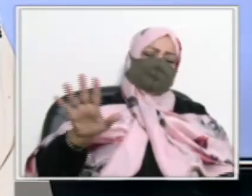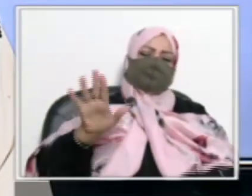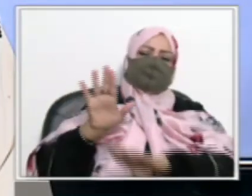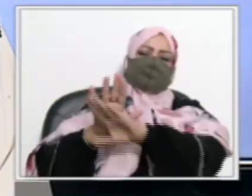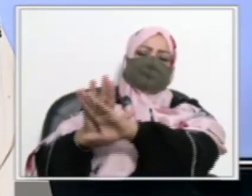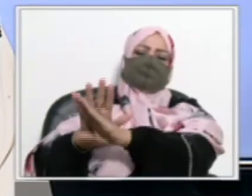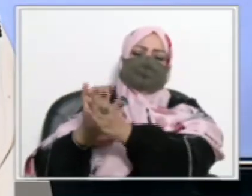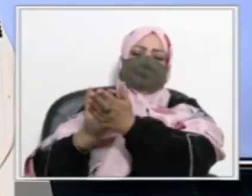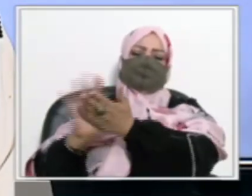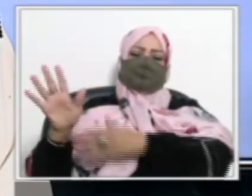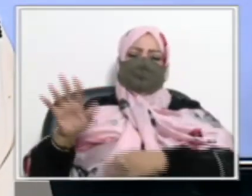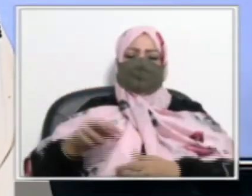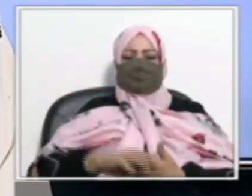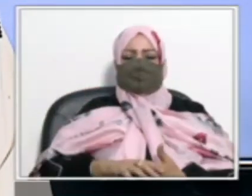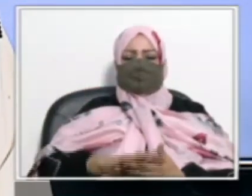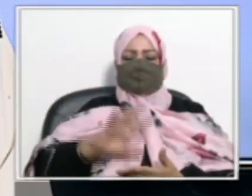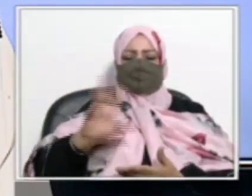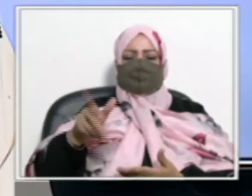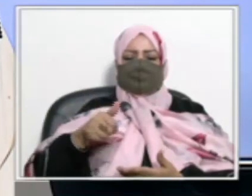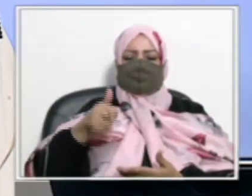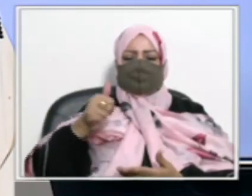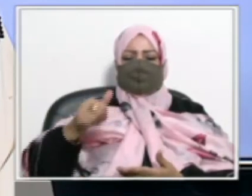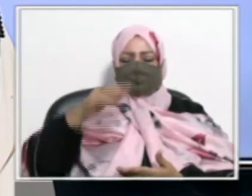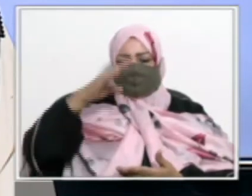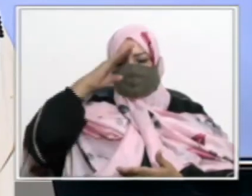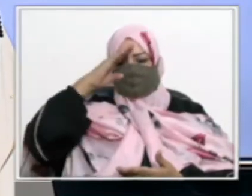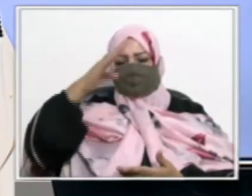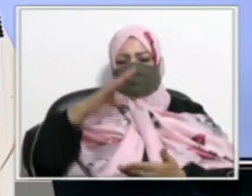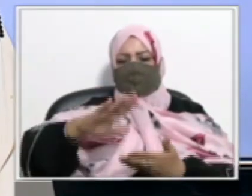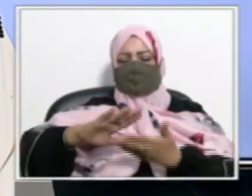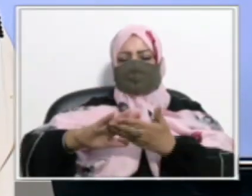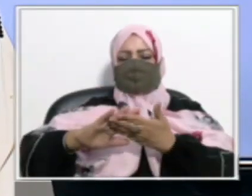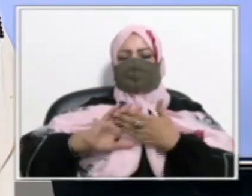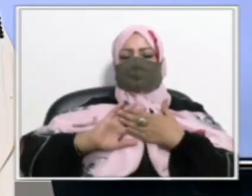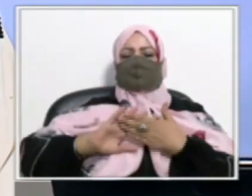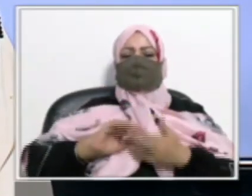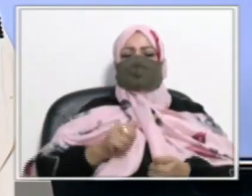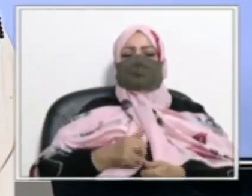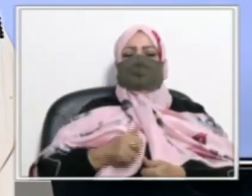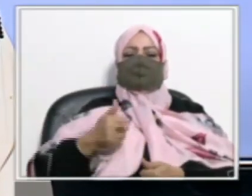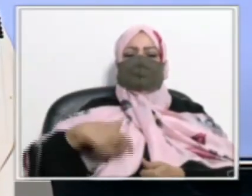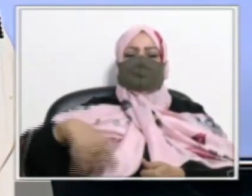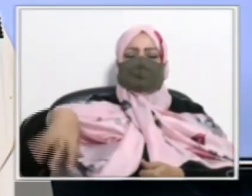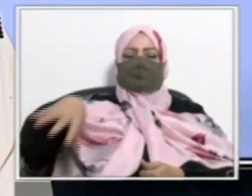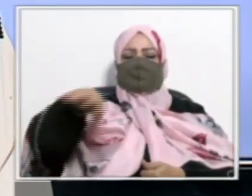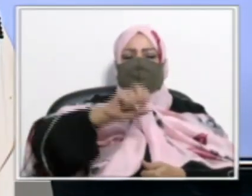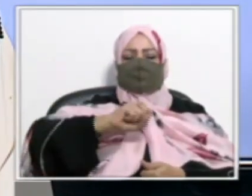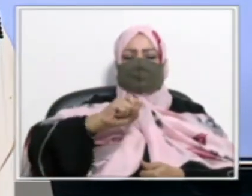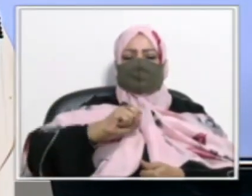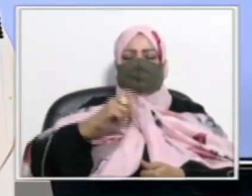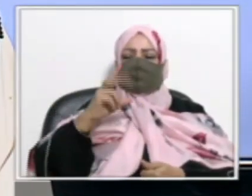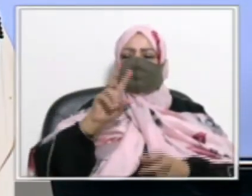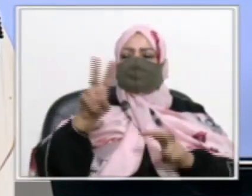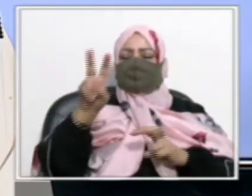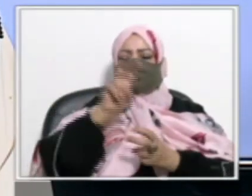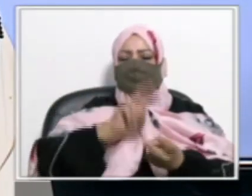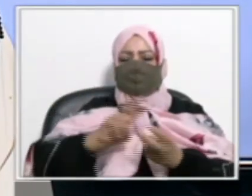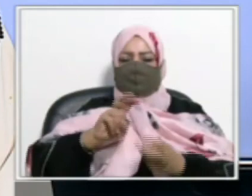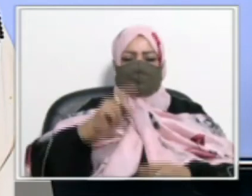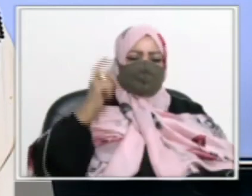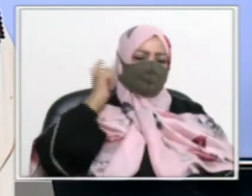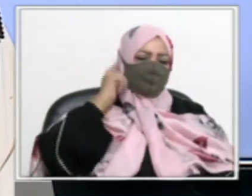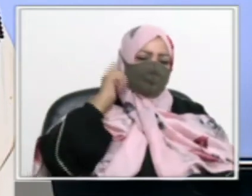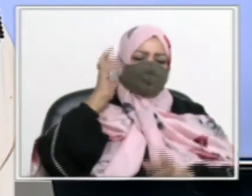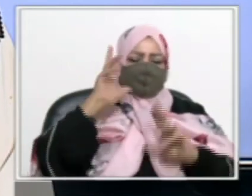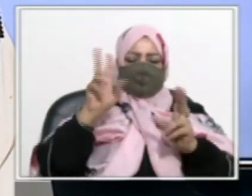والسائلين والمستمعين والمشاهدين أينما كانوا أن يعصمنا وإياهم من فتنة المحيا والممات، ومن فتنة المسيح